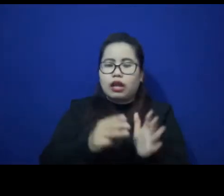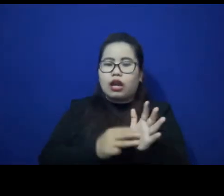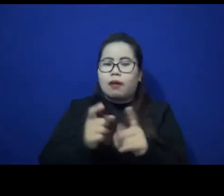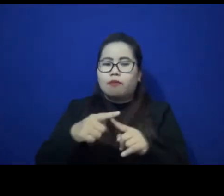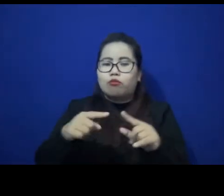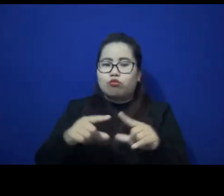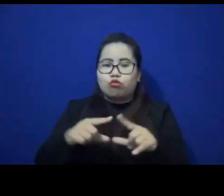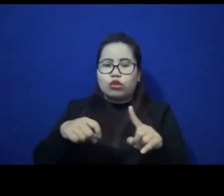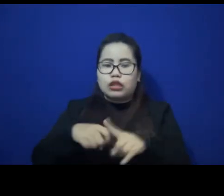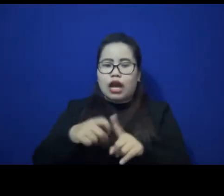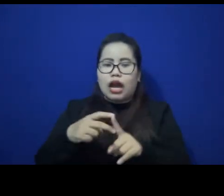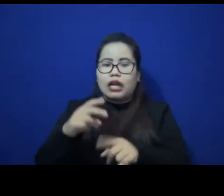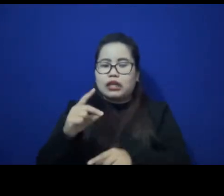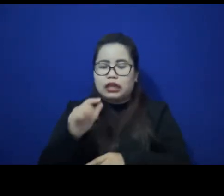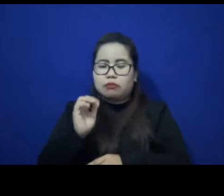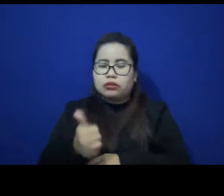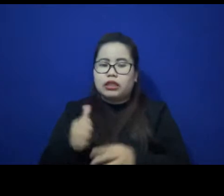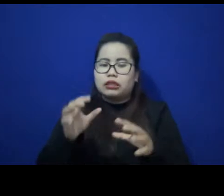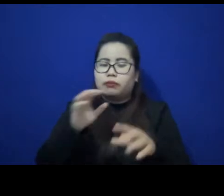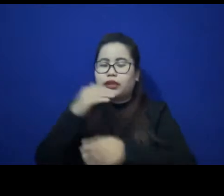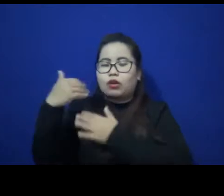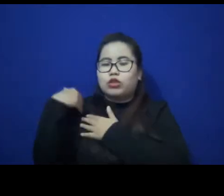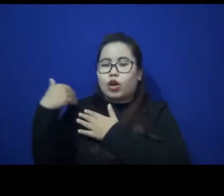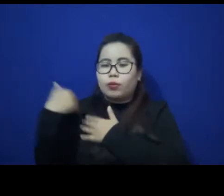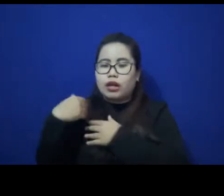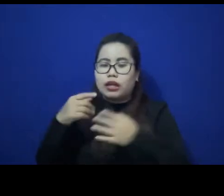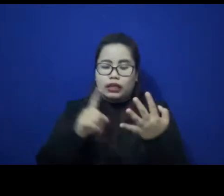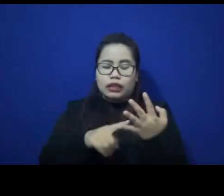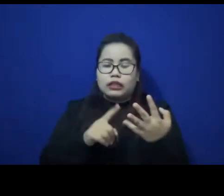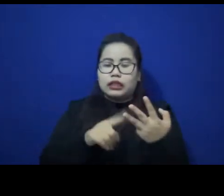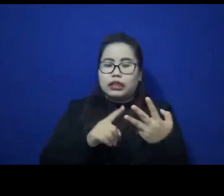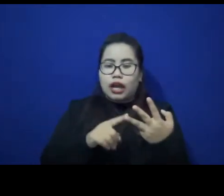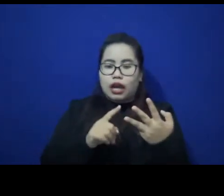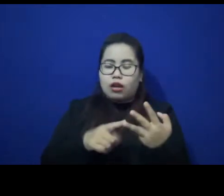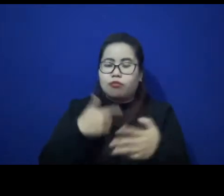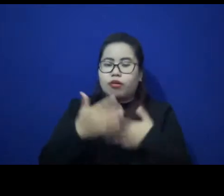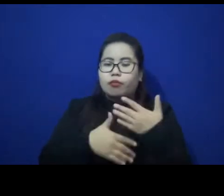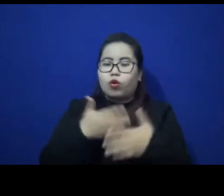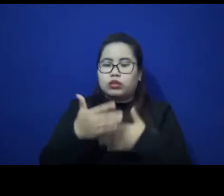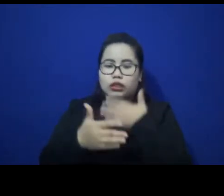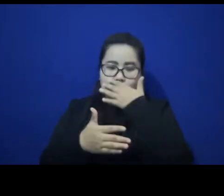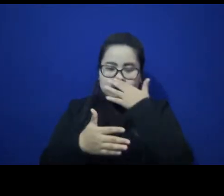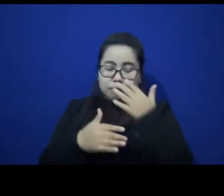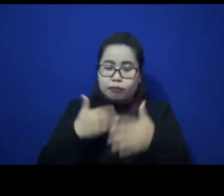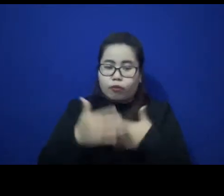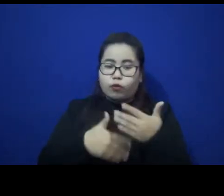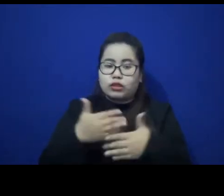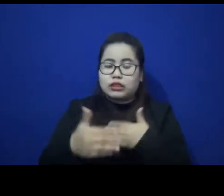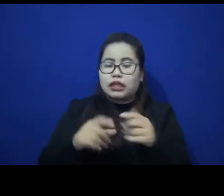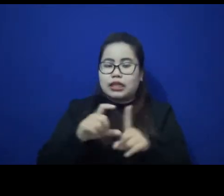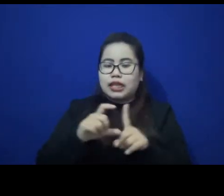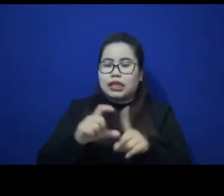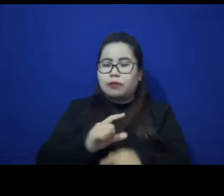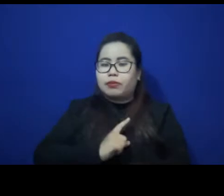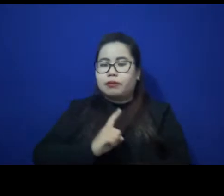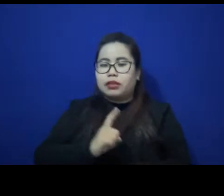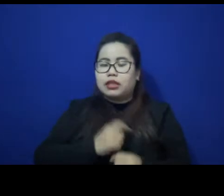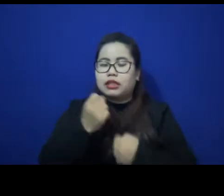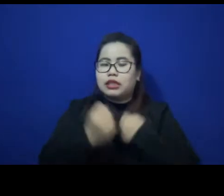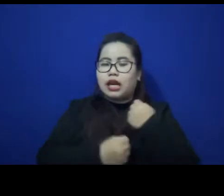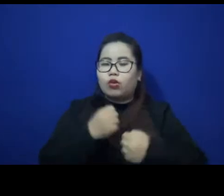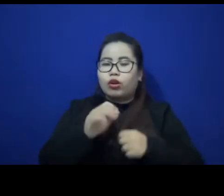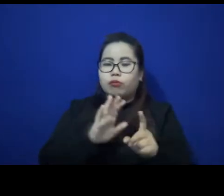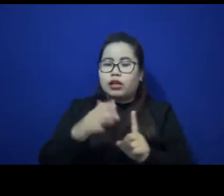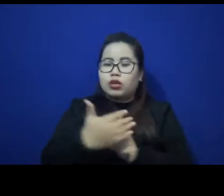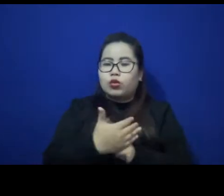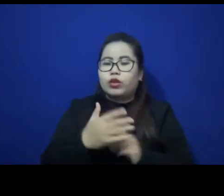dan dapat dipertanggungjawabkan yang ketiga pemrosesan data pribadi dilakukan dengan melindungi